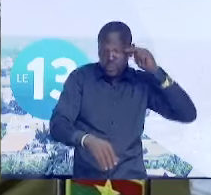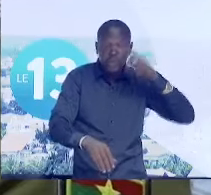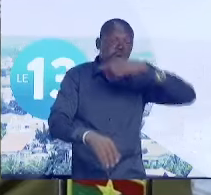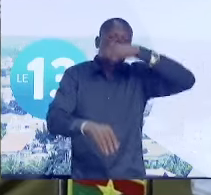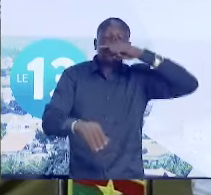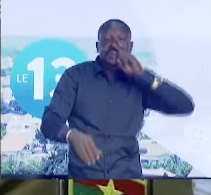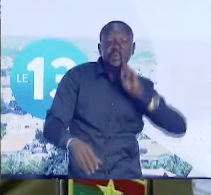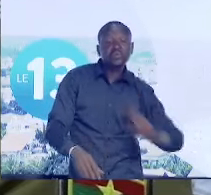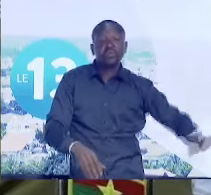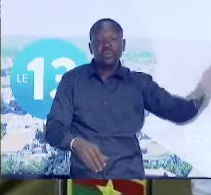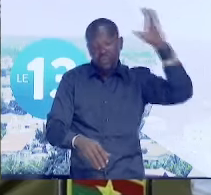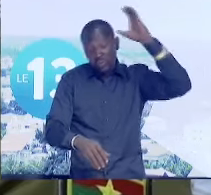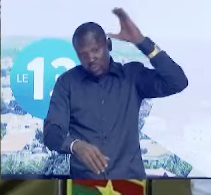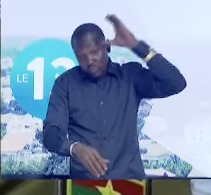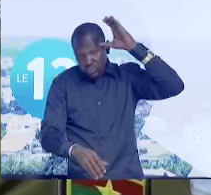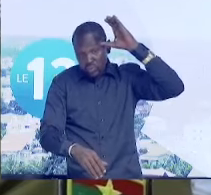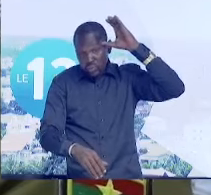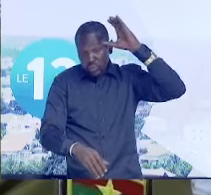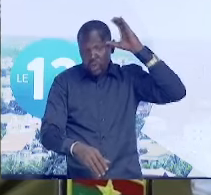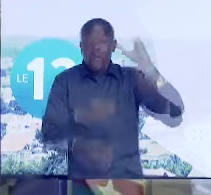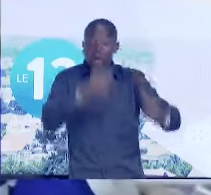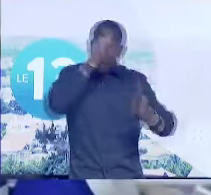et la République démocratique du Congo